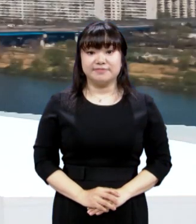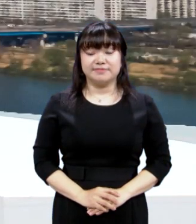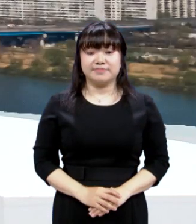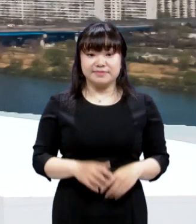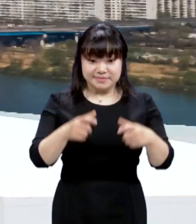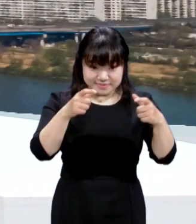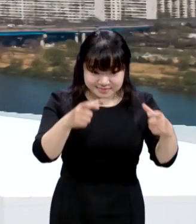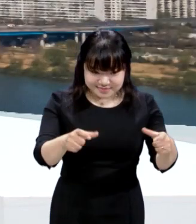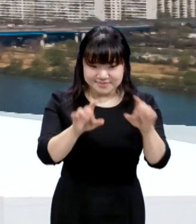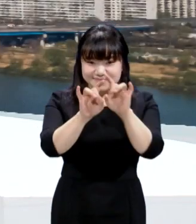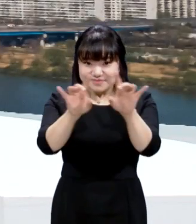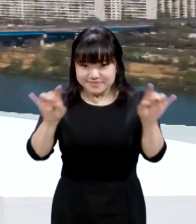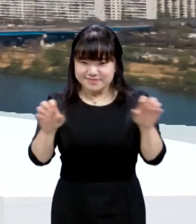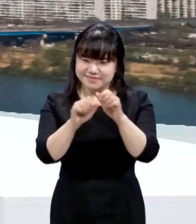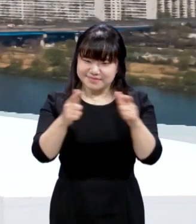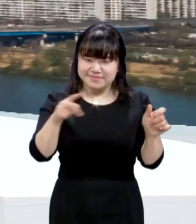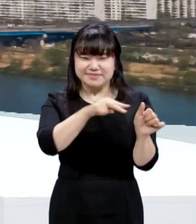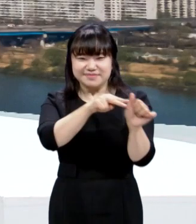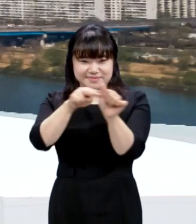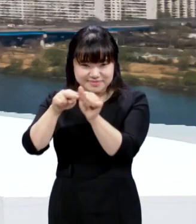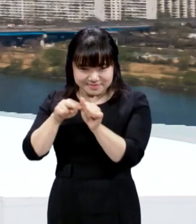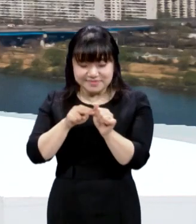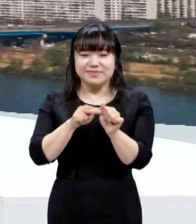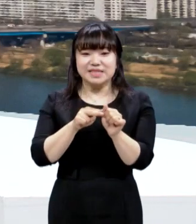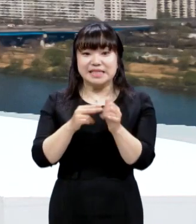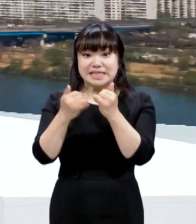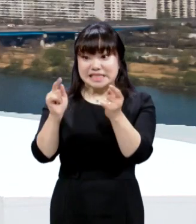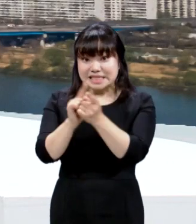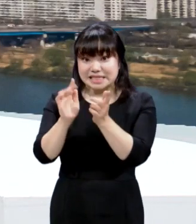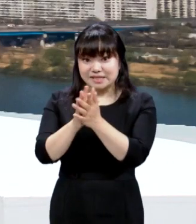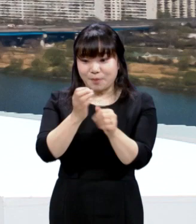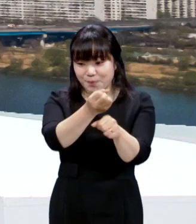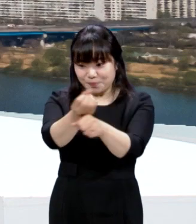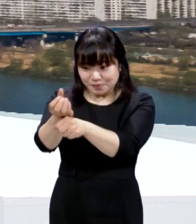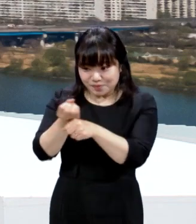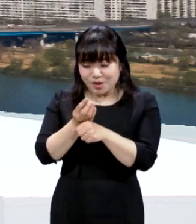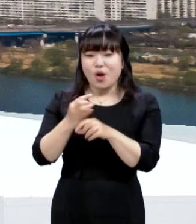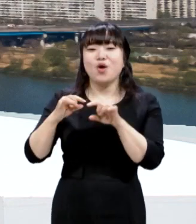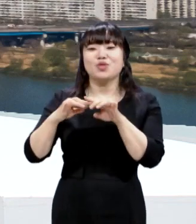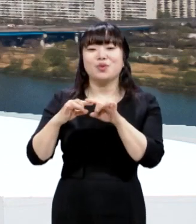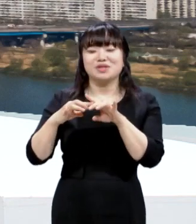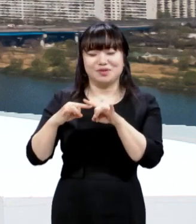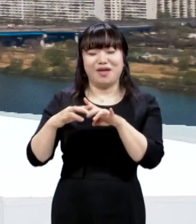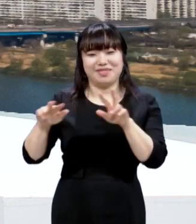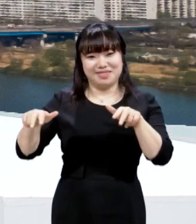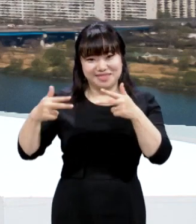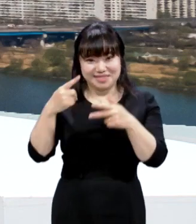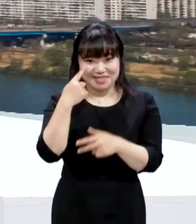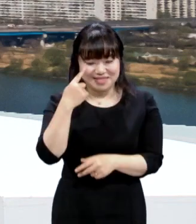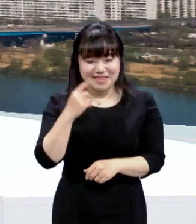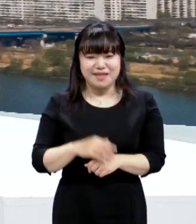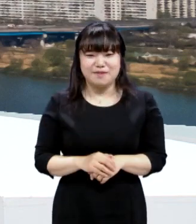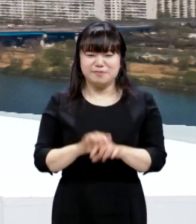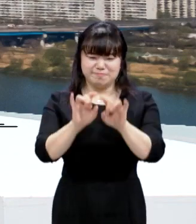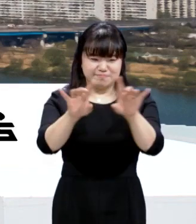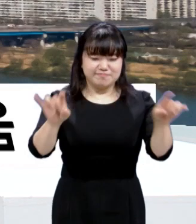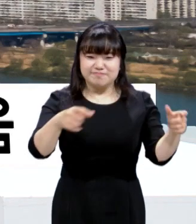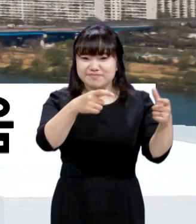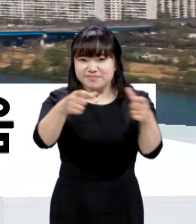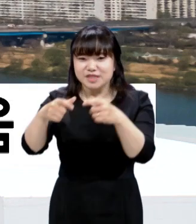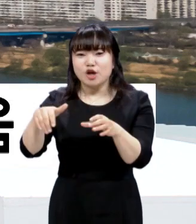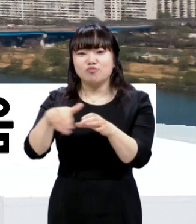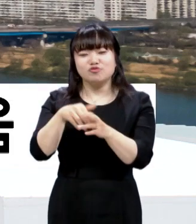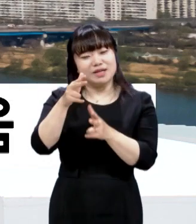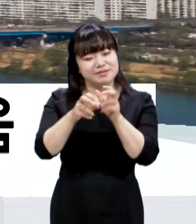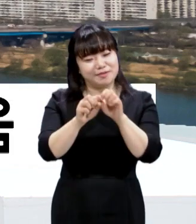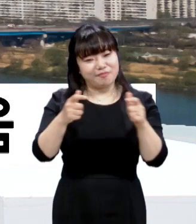내 지역의 소소한 이야기와 다양한 정보를 주민이 직접 취재에 전해드리는 주민 통신이란 시간입니다 요즘 자치구 마다 여러 문화